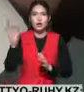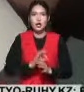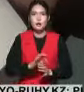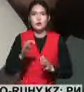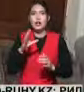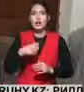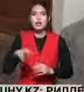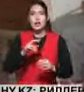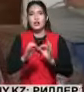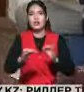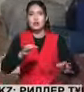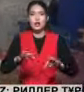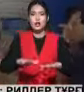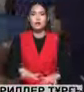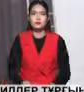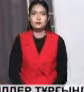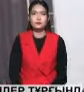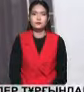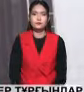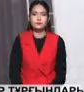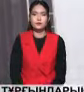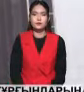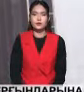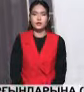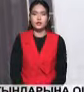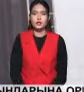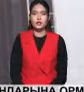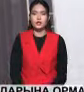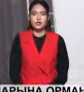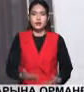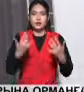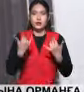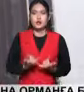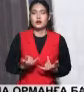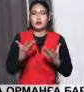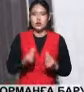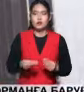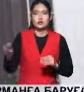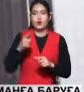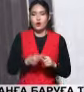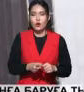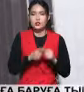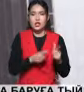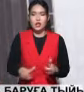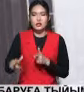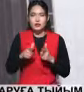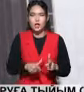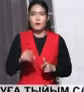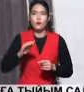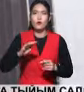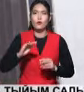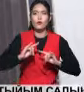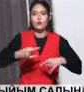бау-бақша ұжымдарында орналасқан. Бұл жерде усиление, қосымша бандаж, анау фундаменттарын усилять ету